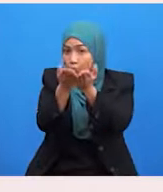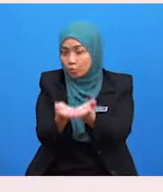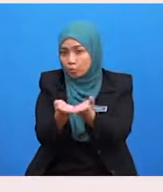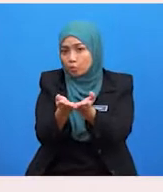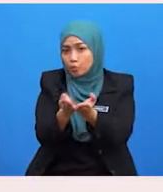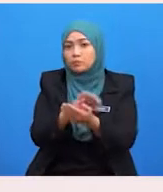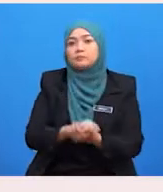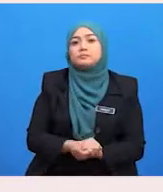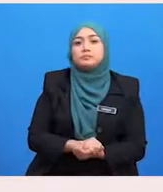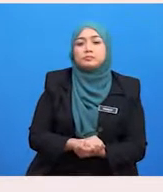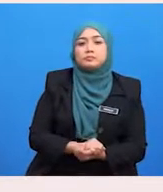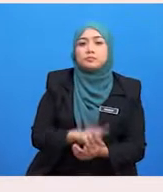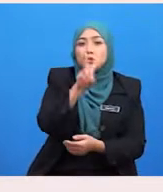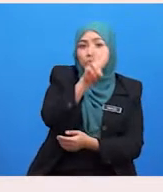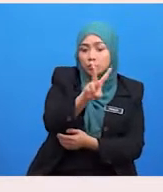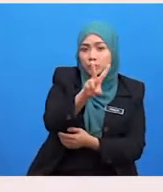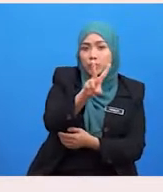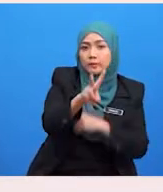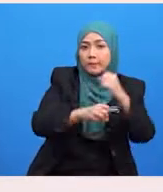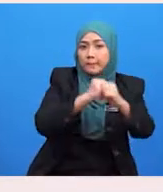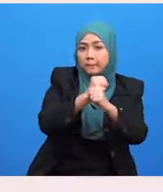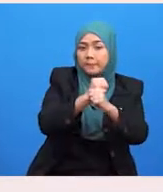susut nilai terkumpul 2017,